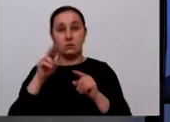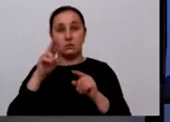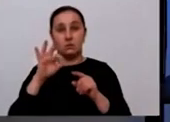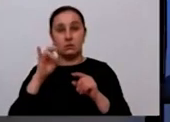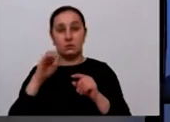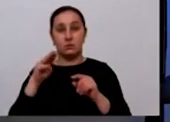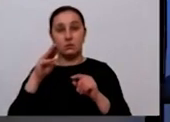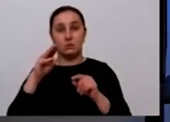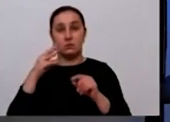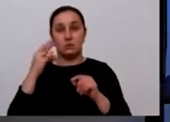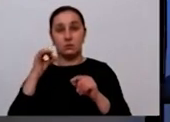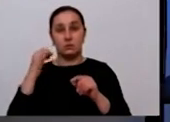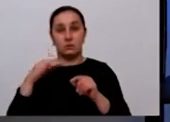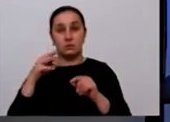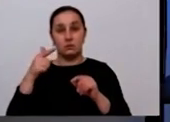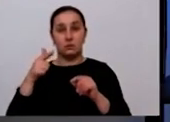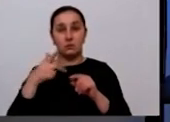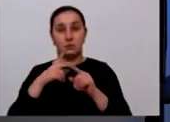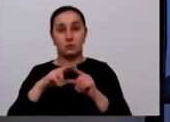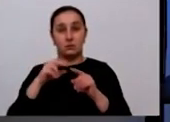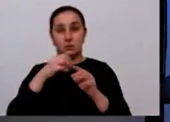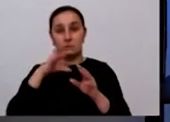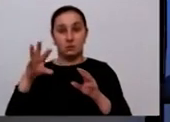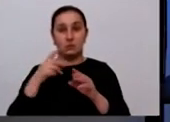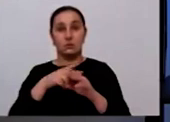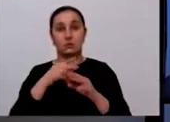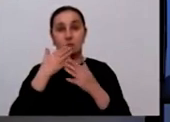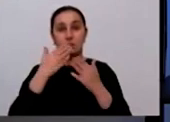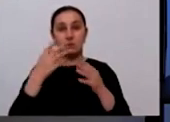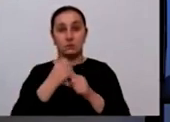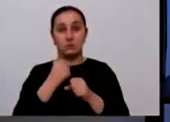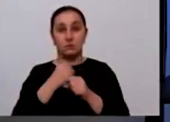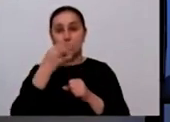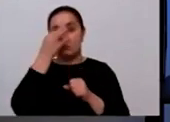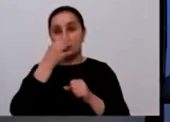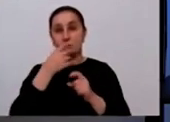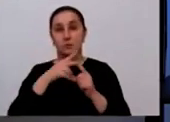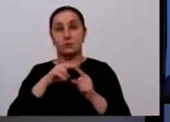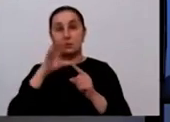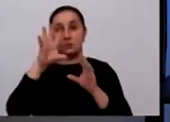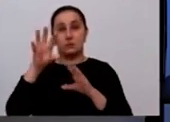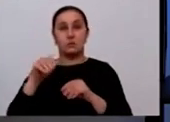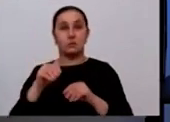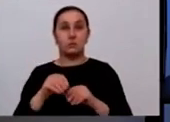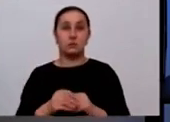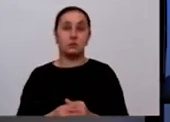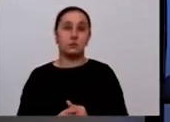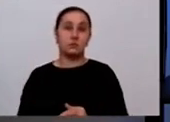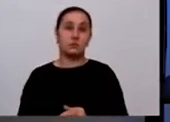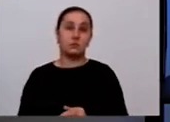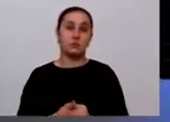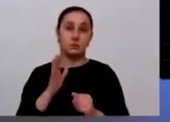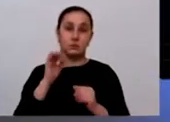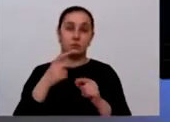Shift G tugmasi orqali gruppadan chiqarib olamiz va oxirgi ishimiz to'g'ri to'rtburchak tushirdik. Va